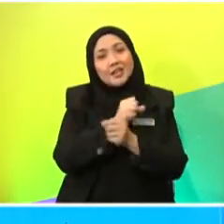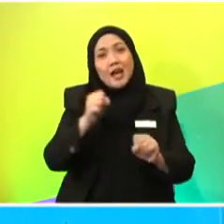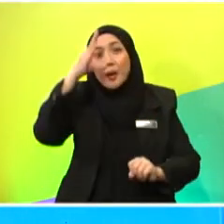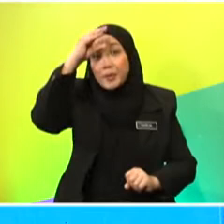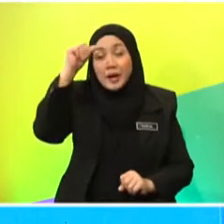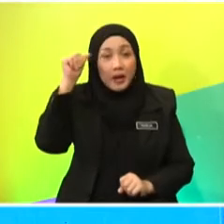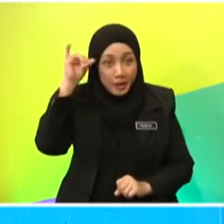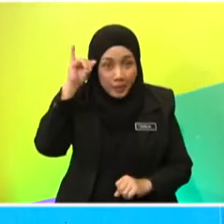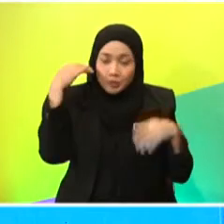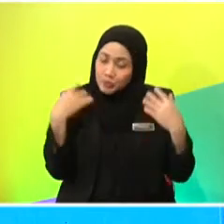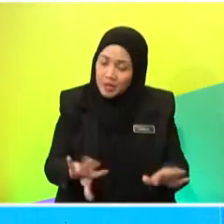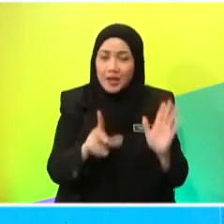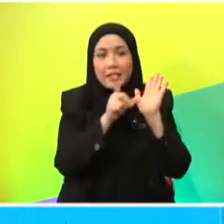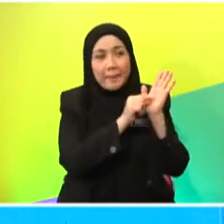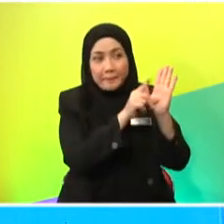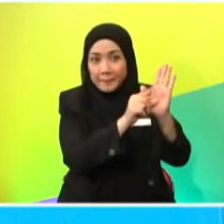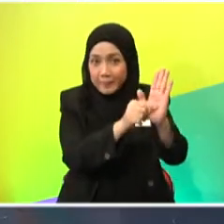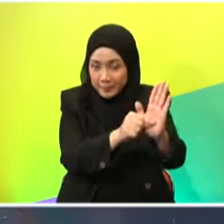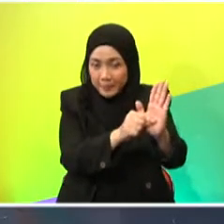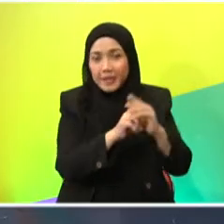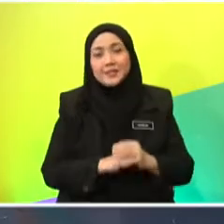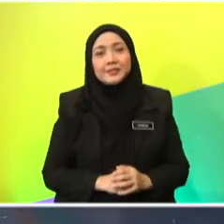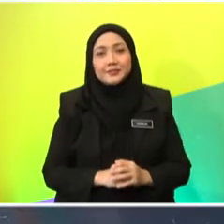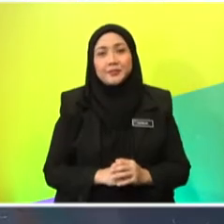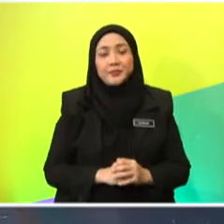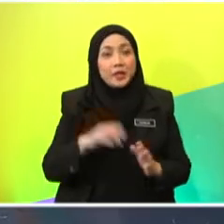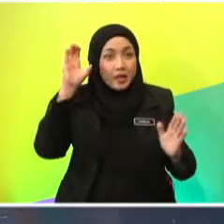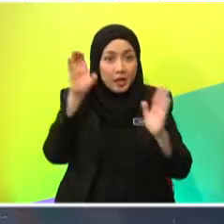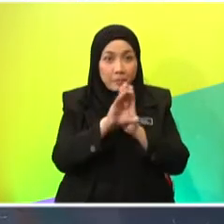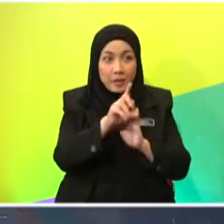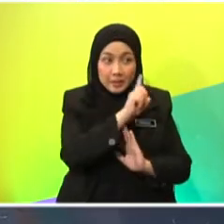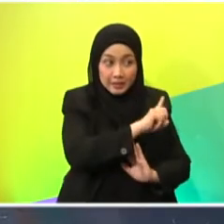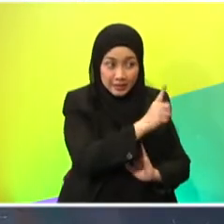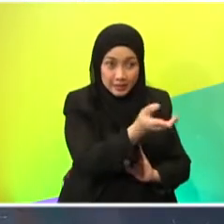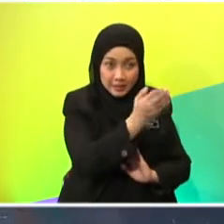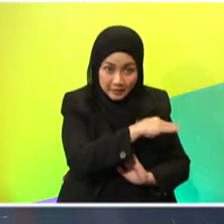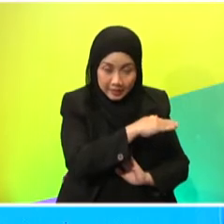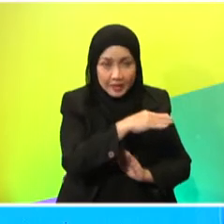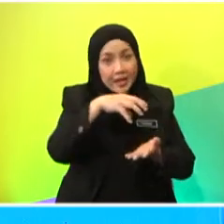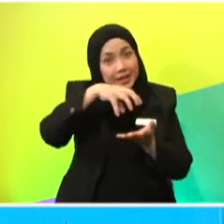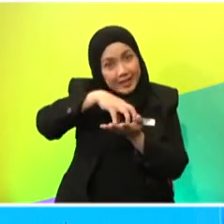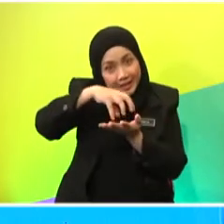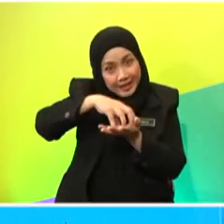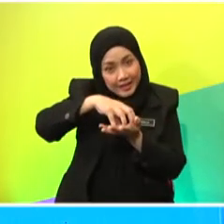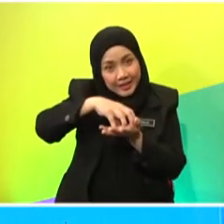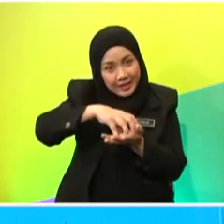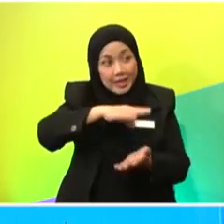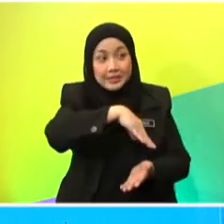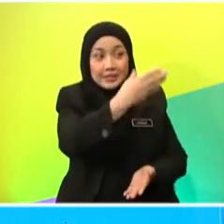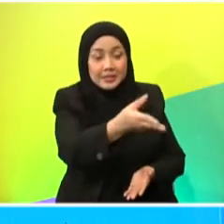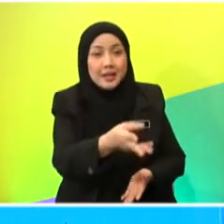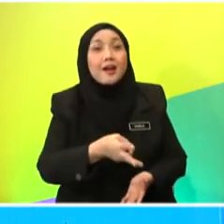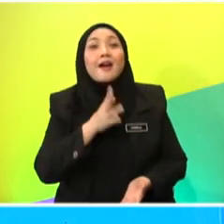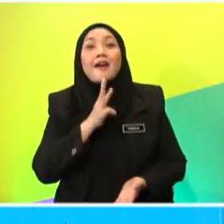kita beli lihat air mendekatkan gambar yang pertama adalah gambarke dan gambar kedua adalah just sharing